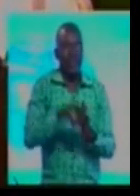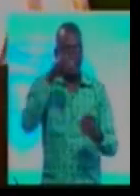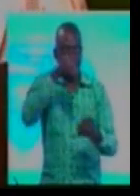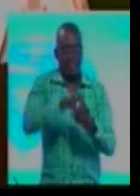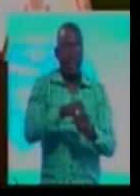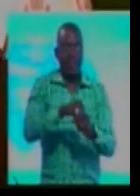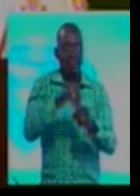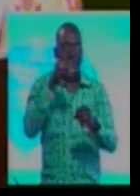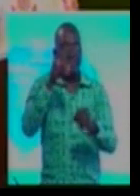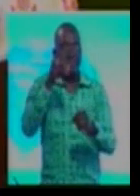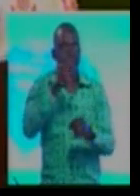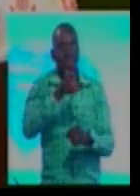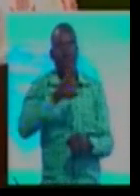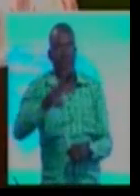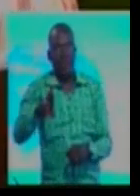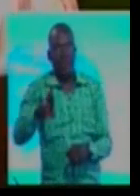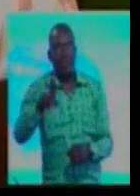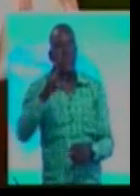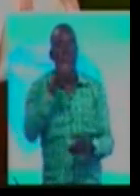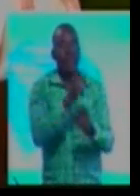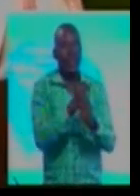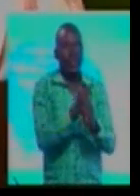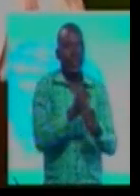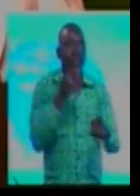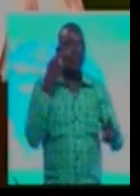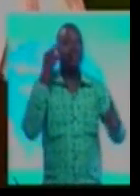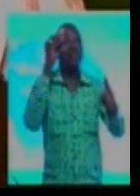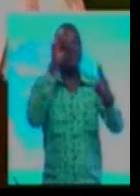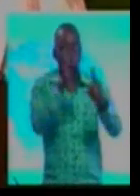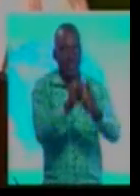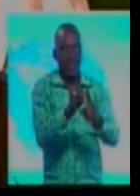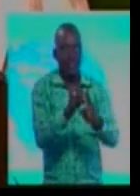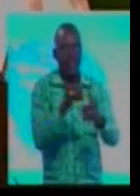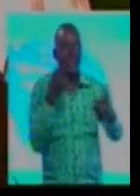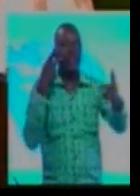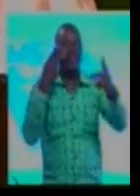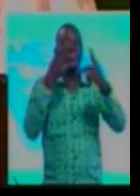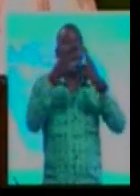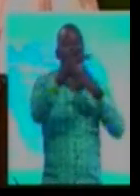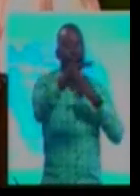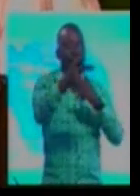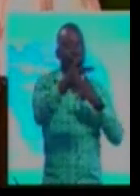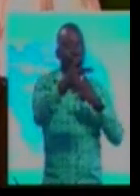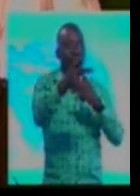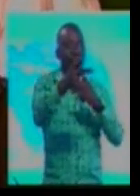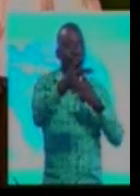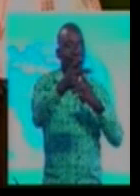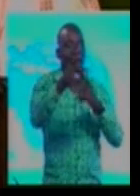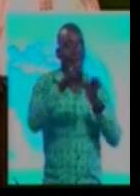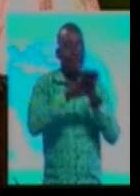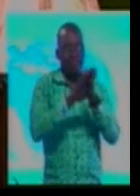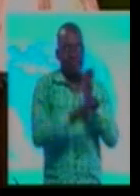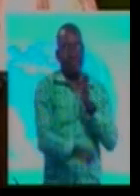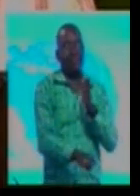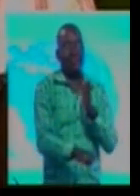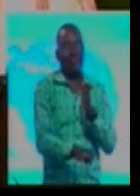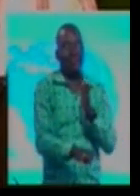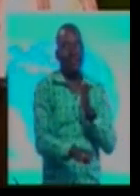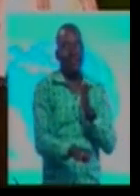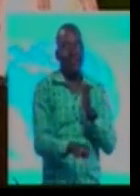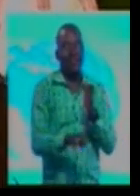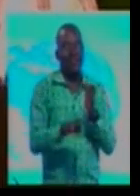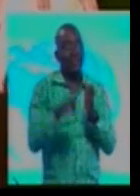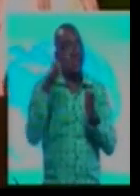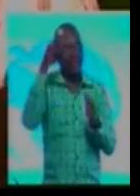leurs attributions, dans leurs objectifs, visent à réduire donc